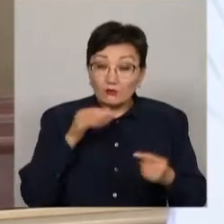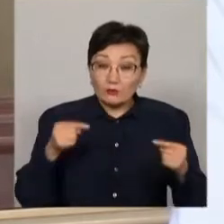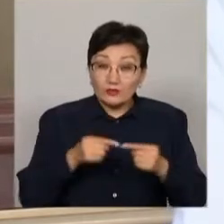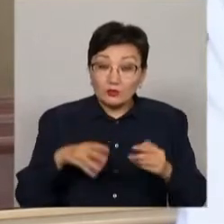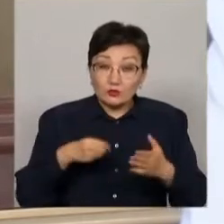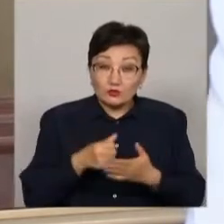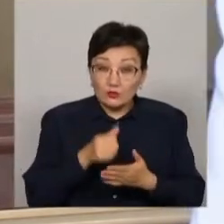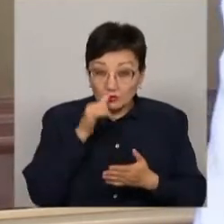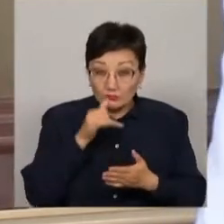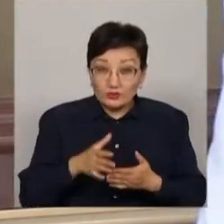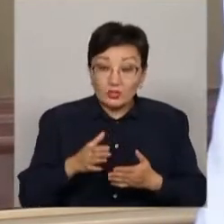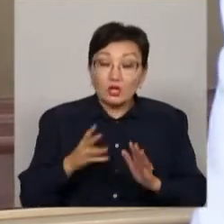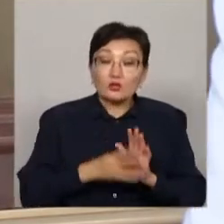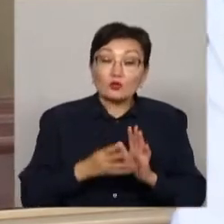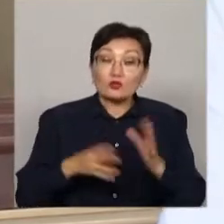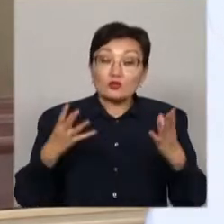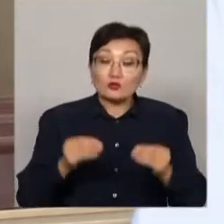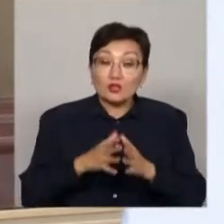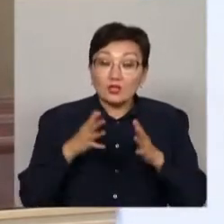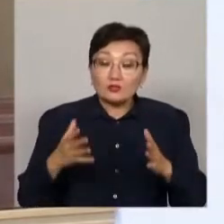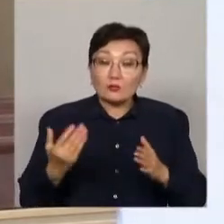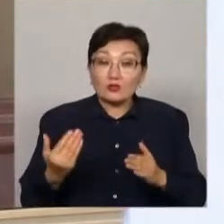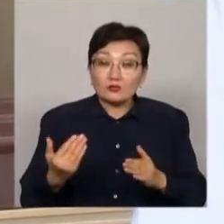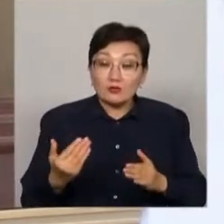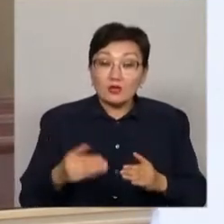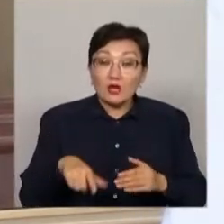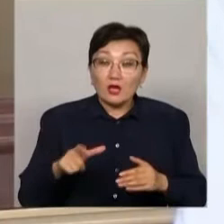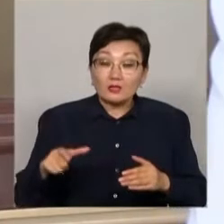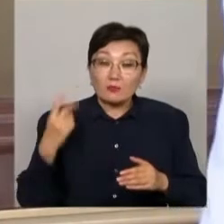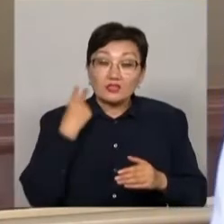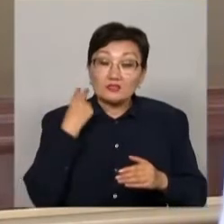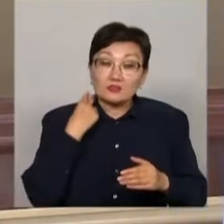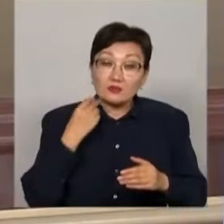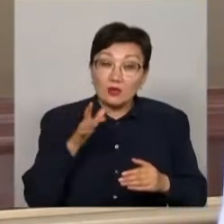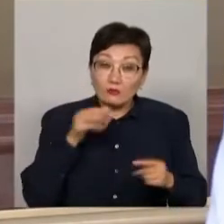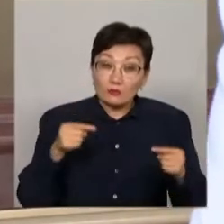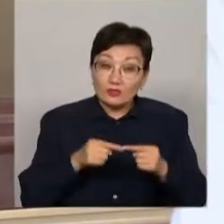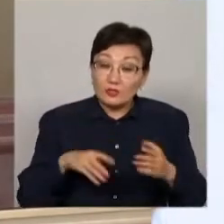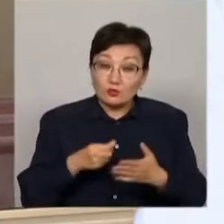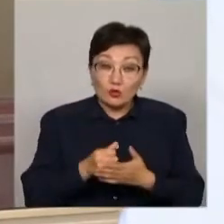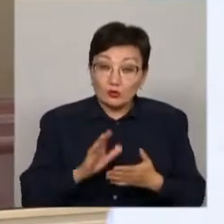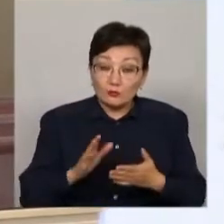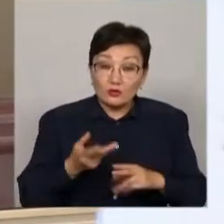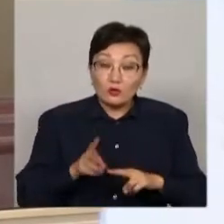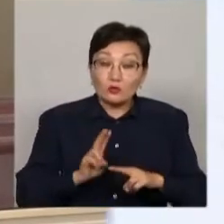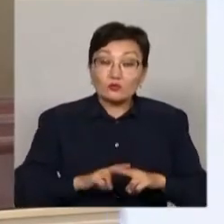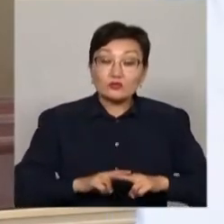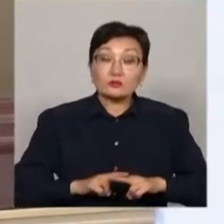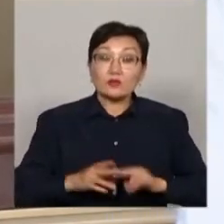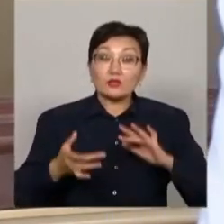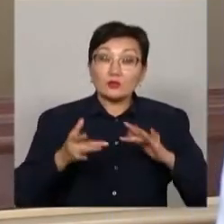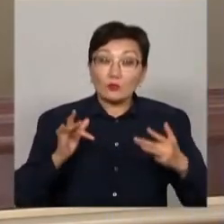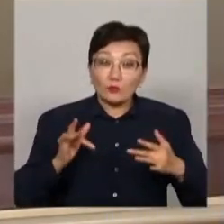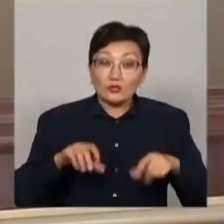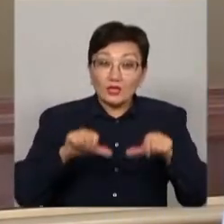төле алмай тұр деген. 90 күннен астам олардың нелері қарыздары уақытында төлелмеген. Сондықтан меніңше осылай онлайн